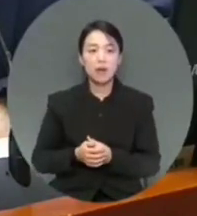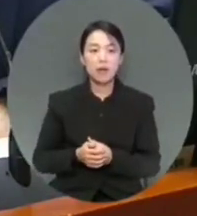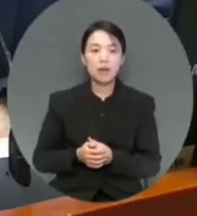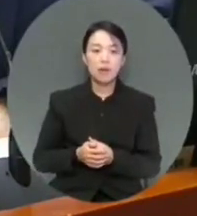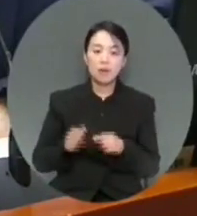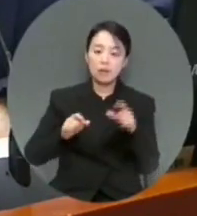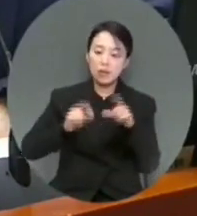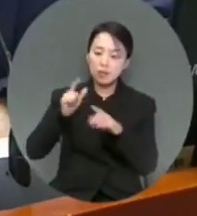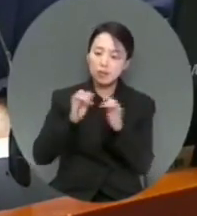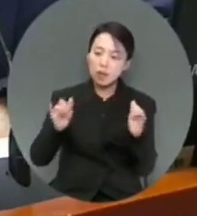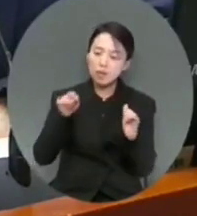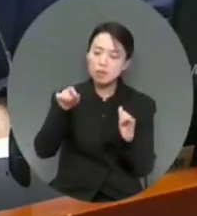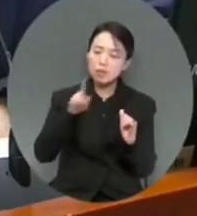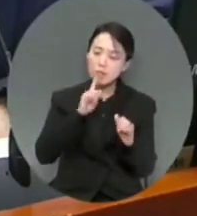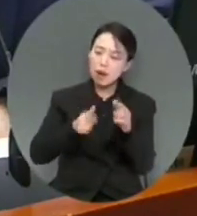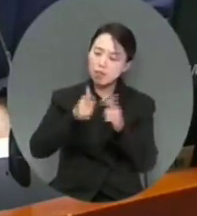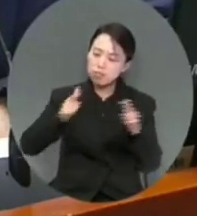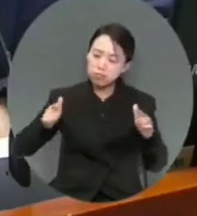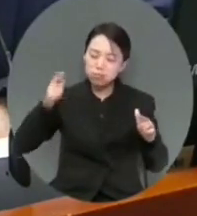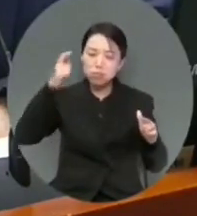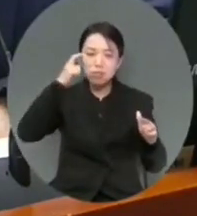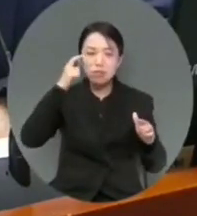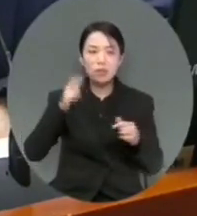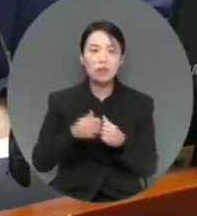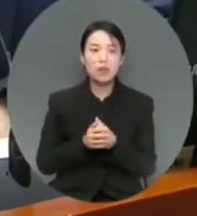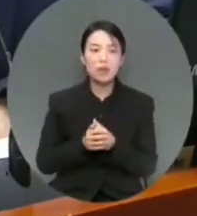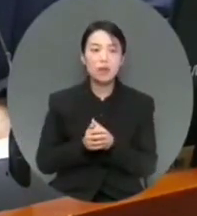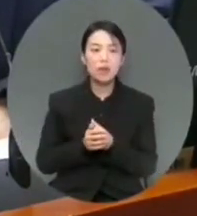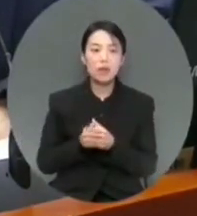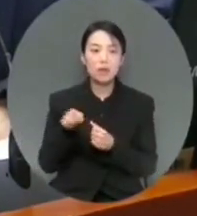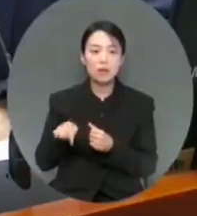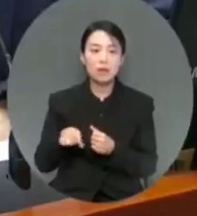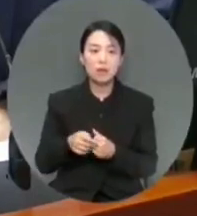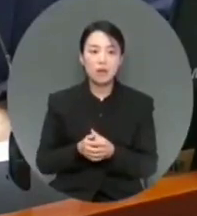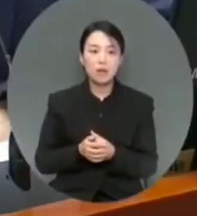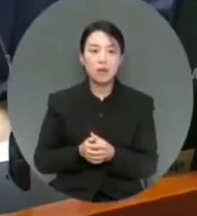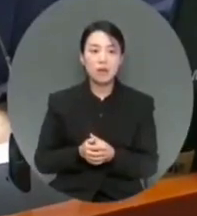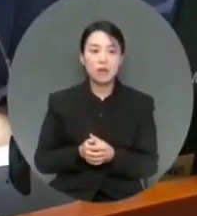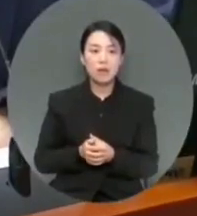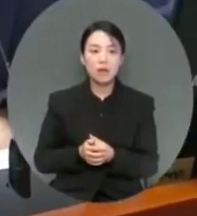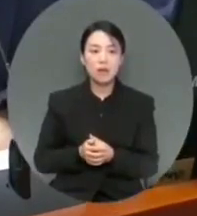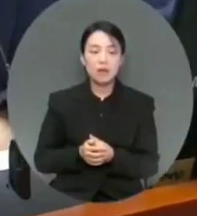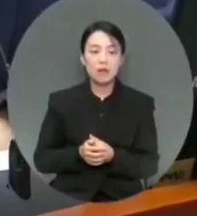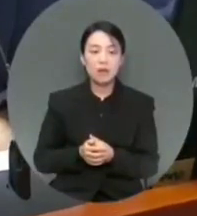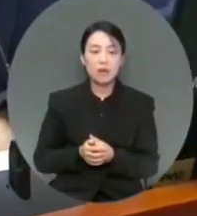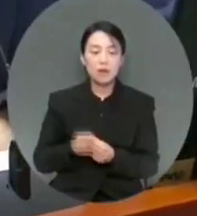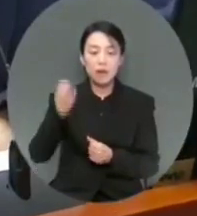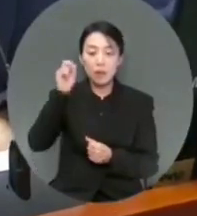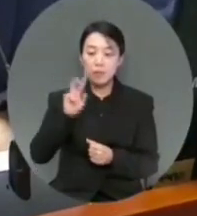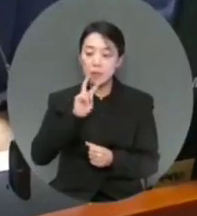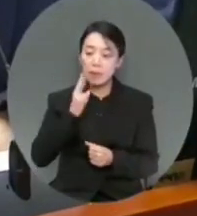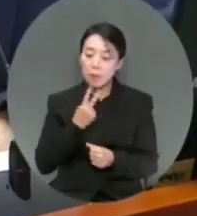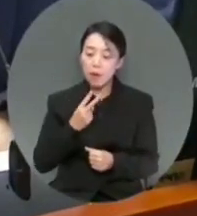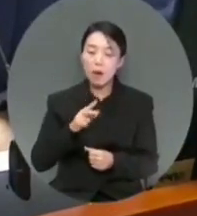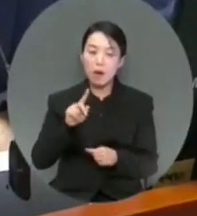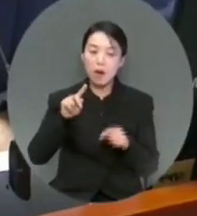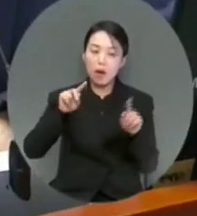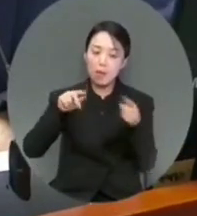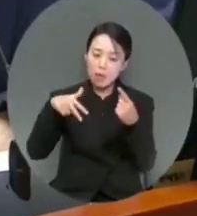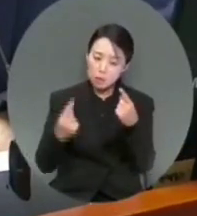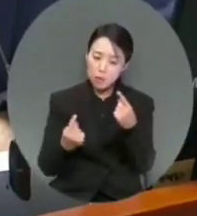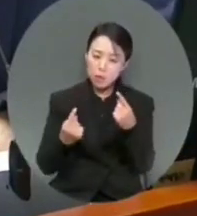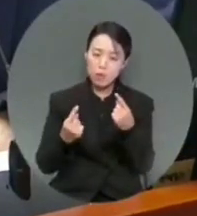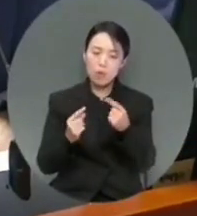대다수의 사람들은 일관성이 너무 없어. 도대체가 롤러코스터도 이런 롤러코스터가 없다. 뜬금없이 100조 얘기하고 카르텔로 막